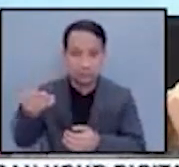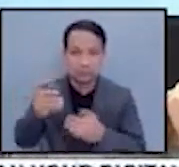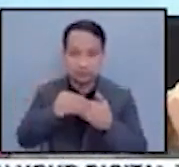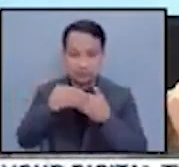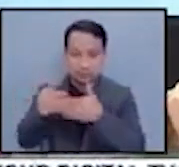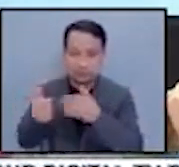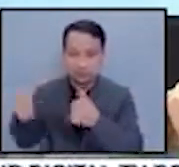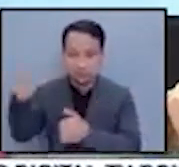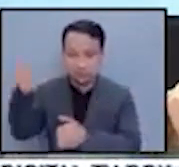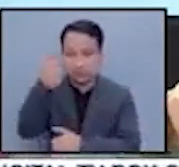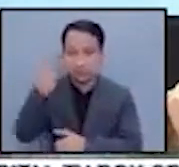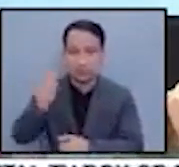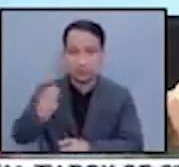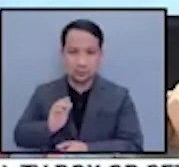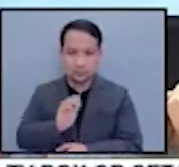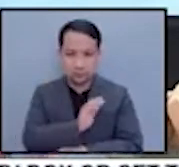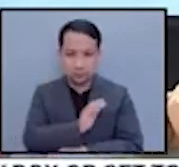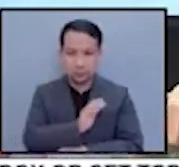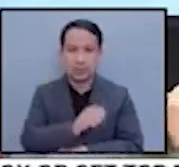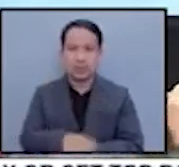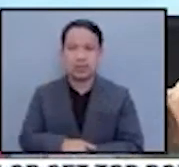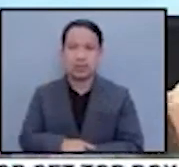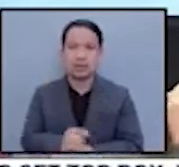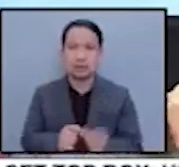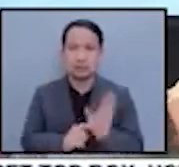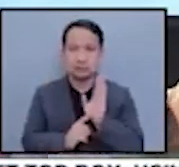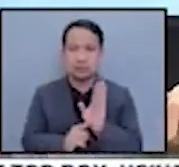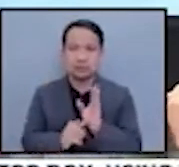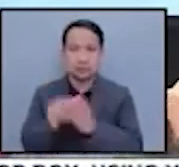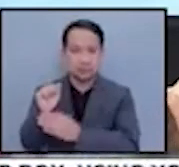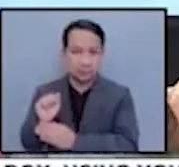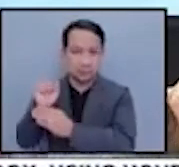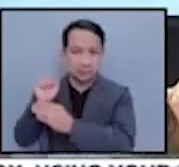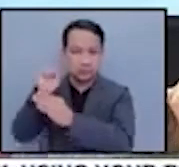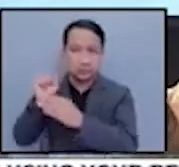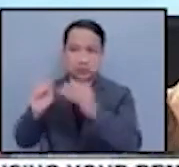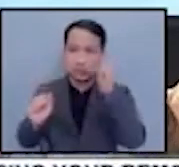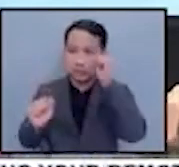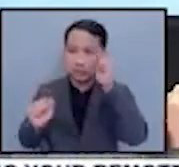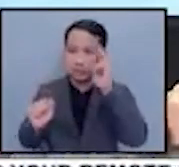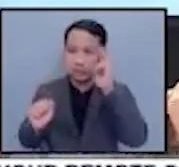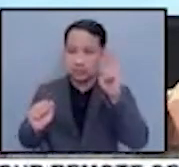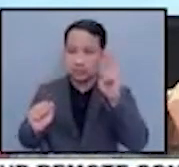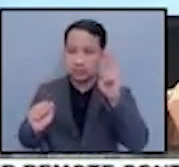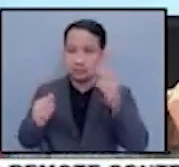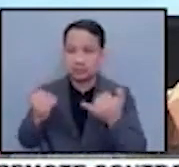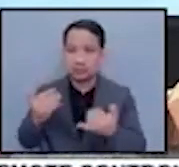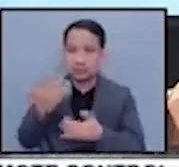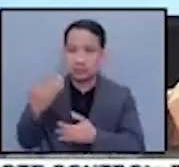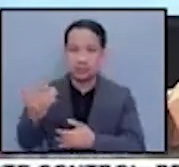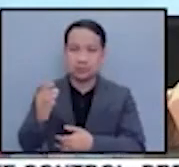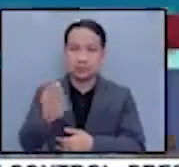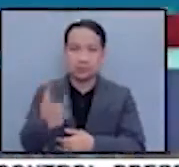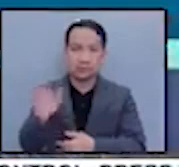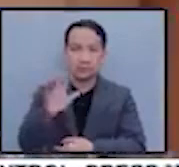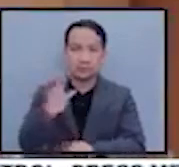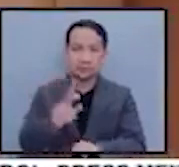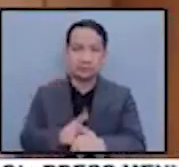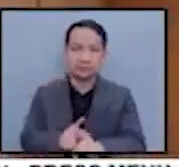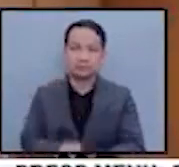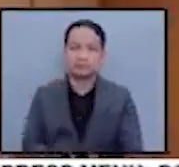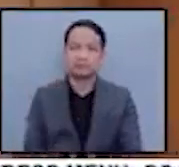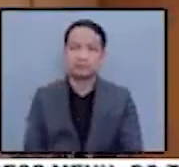na rin siyang inendorso ni House Speaker Lord Alan Velasco. Si Daniel Manalastas sa detalye, Rise and Shine, Daniel.